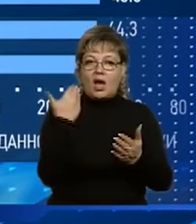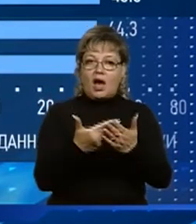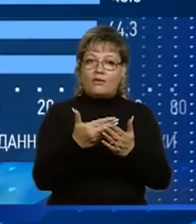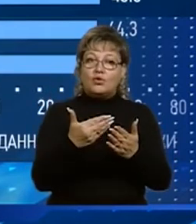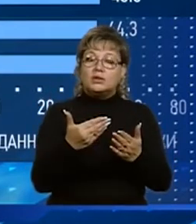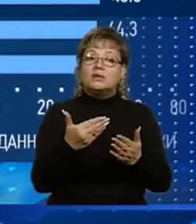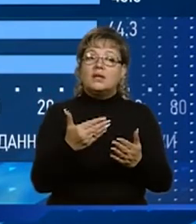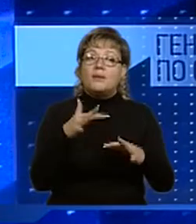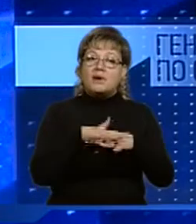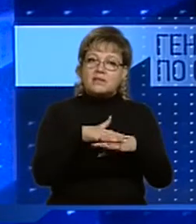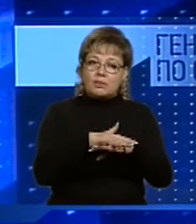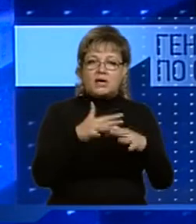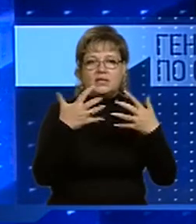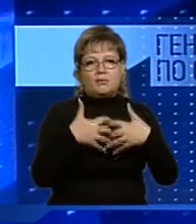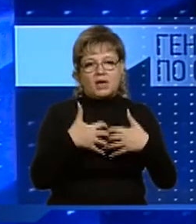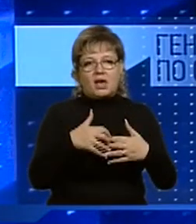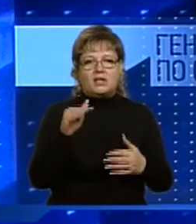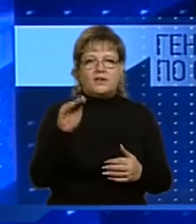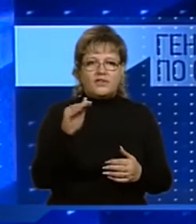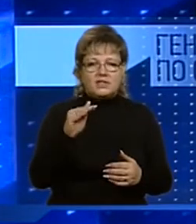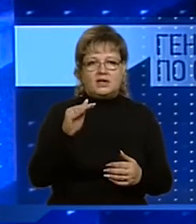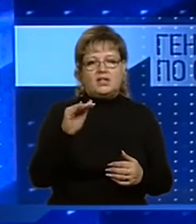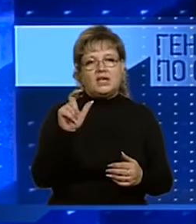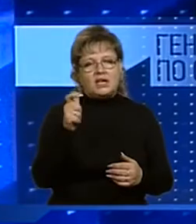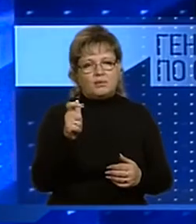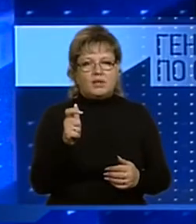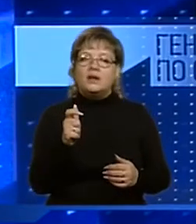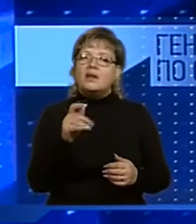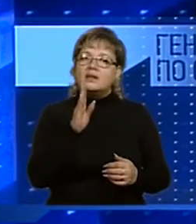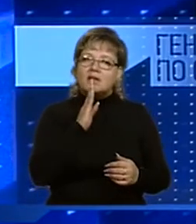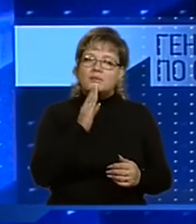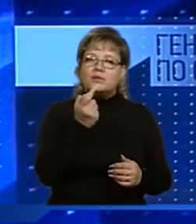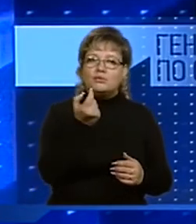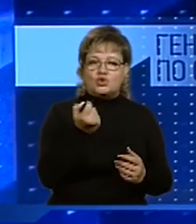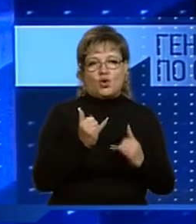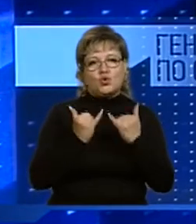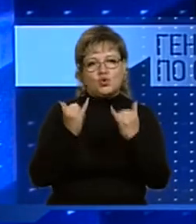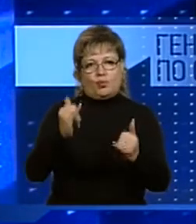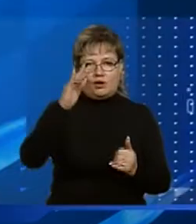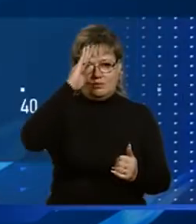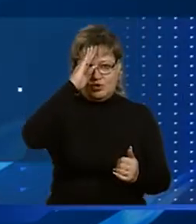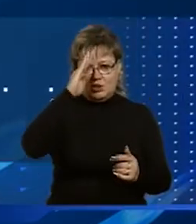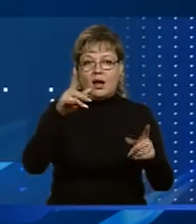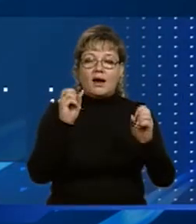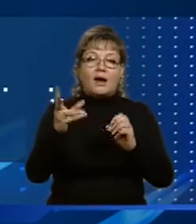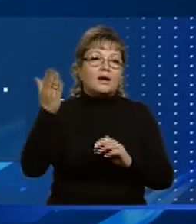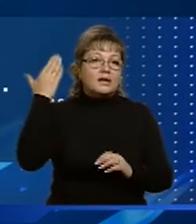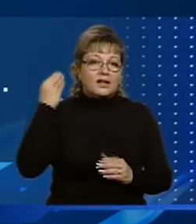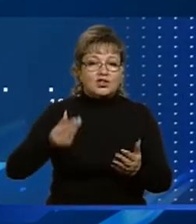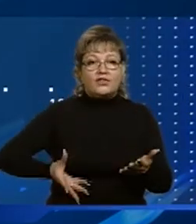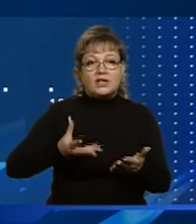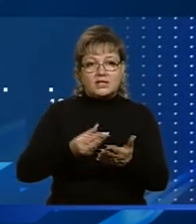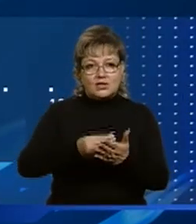в исследованиях математики, механики, физики, астрономии и химии дамы лишь немногим уступают мужчинам. Как и раньше,